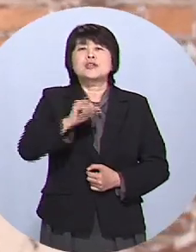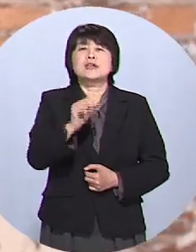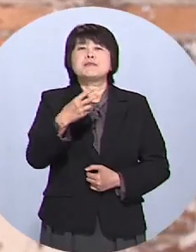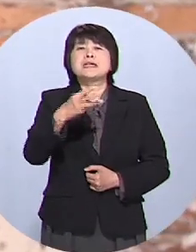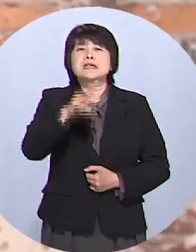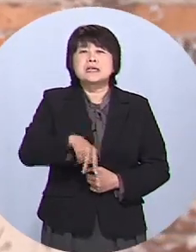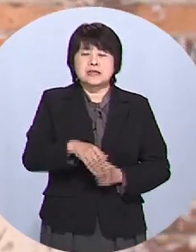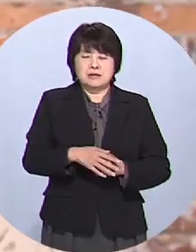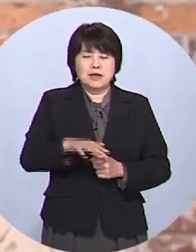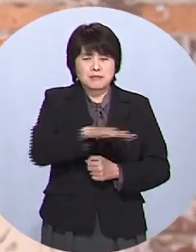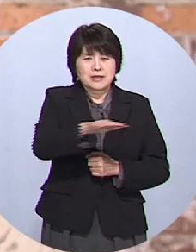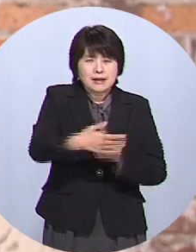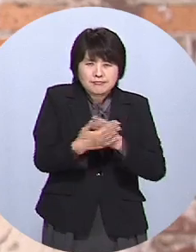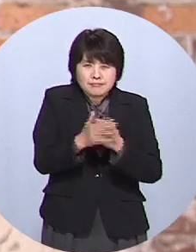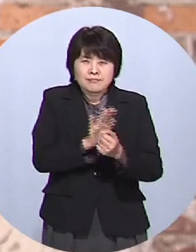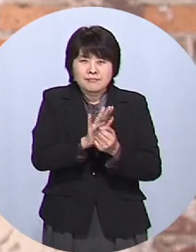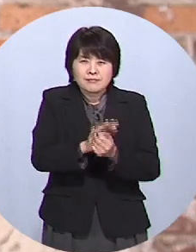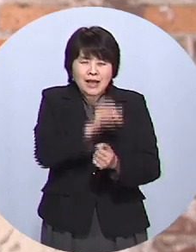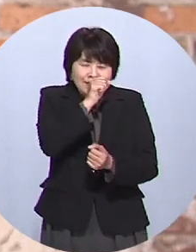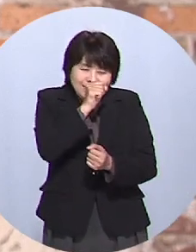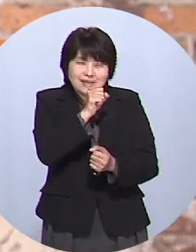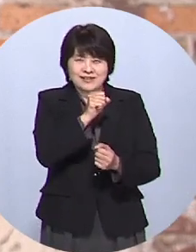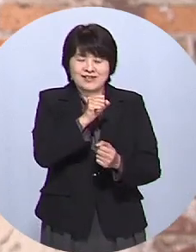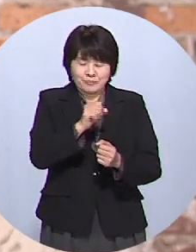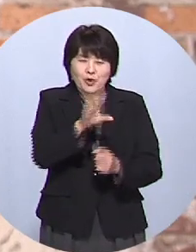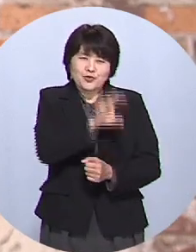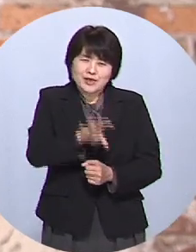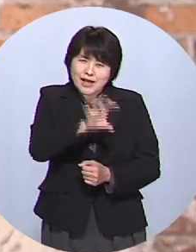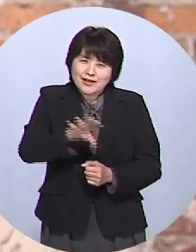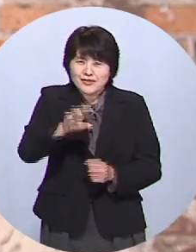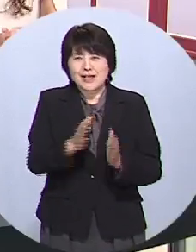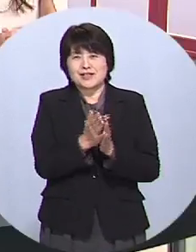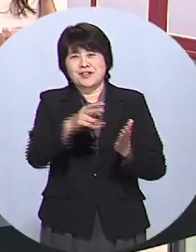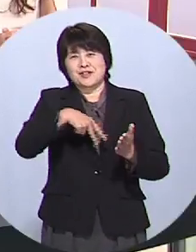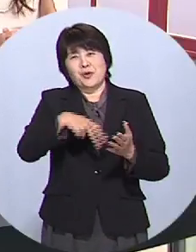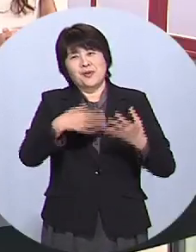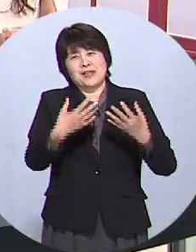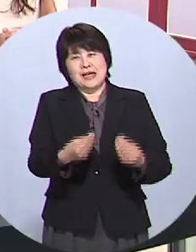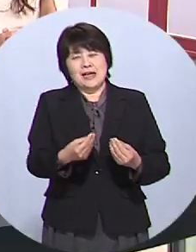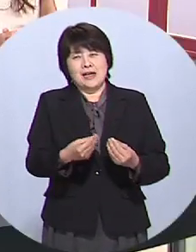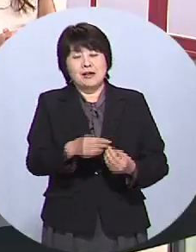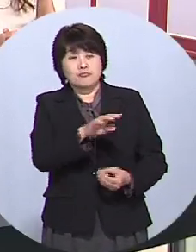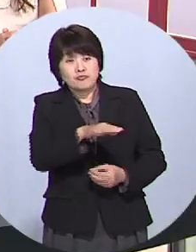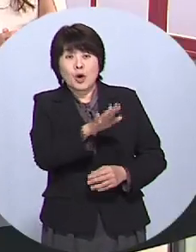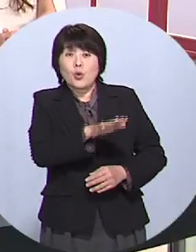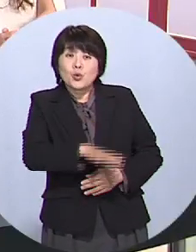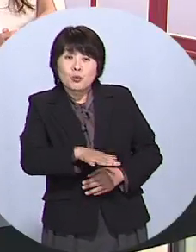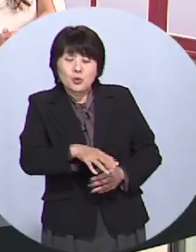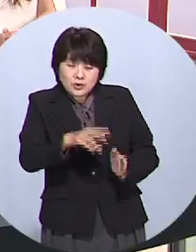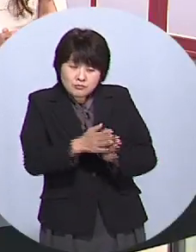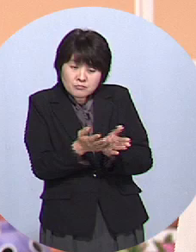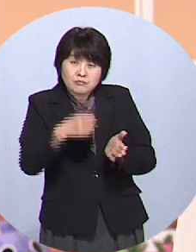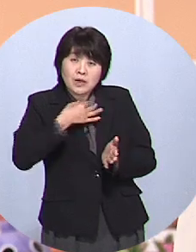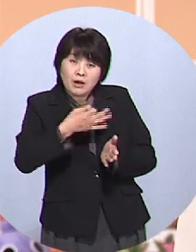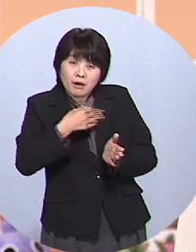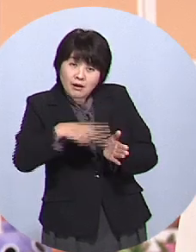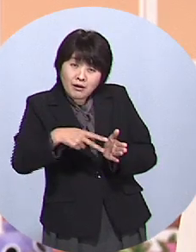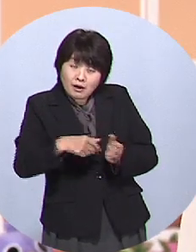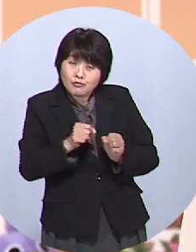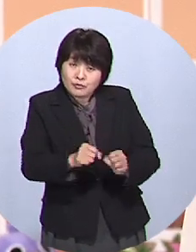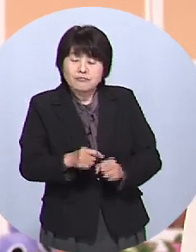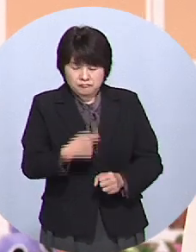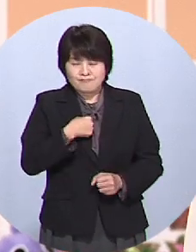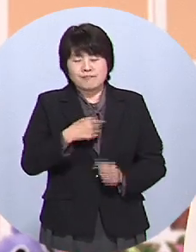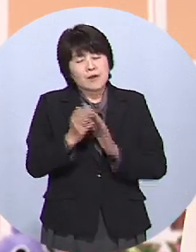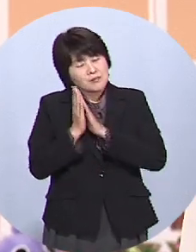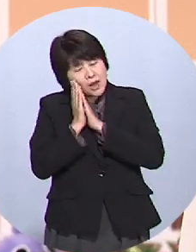みんなで助け合う素晴らしさもね、何回も何回も読んだ。 あるね。 師匠がお子さんにこう読み聞かせなどされたりしました？ うちはね、寝る前